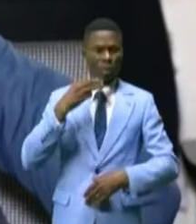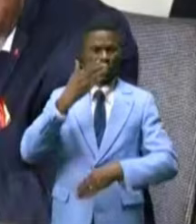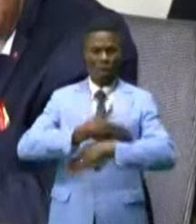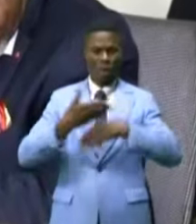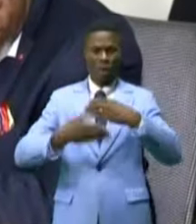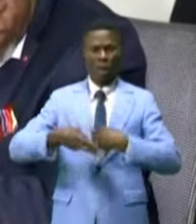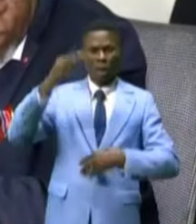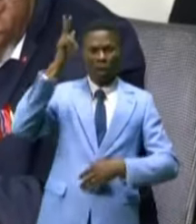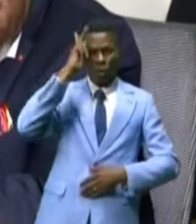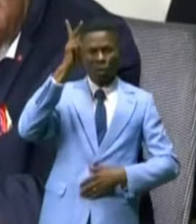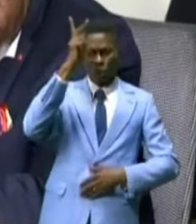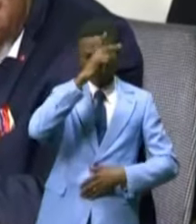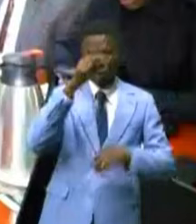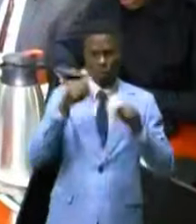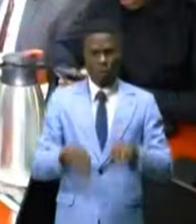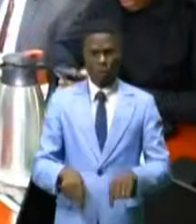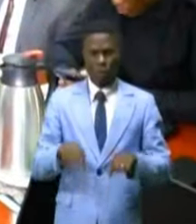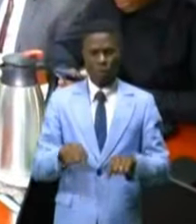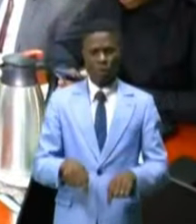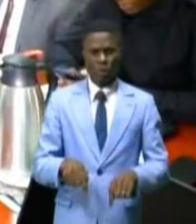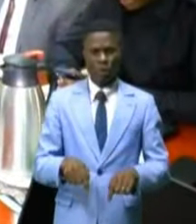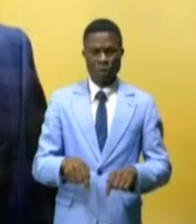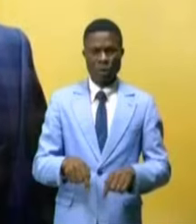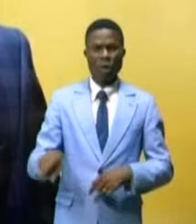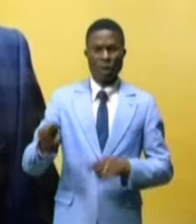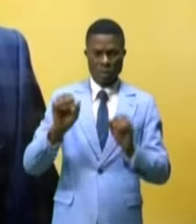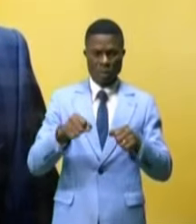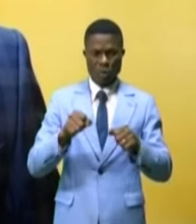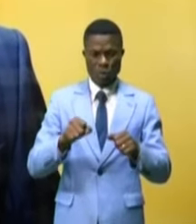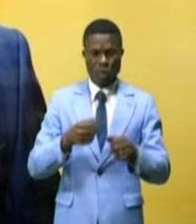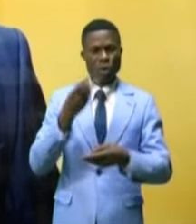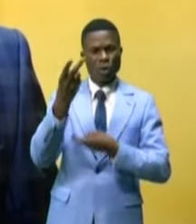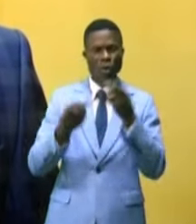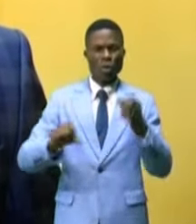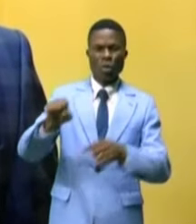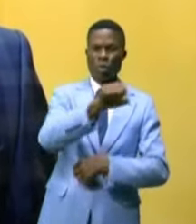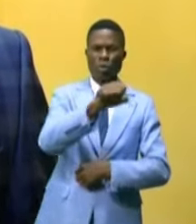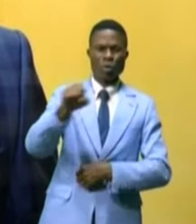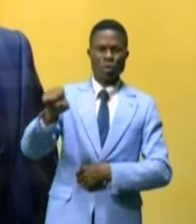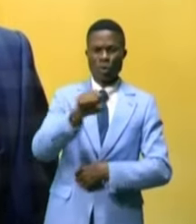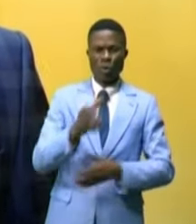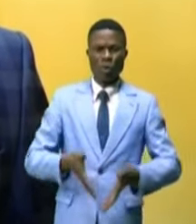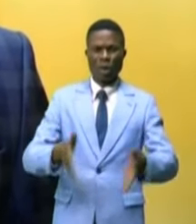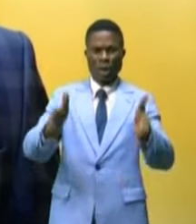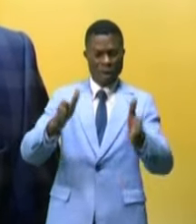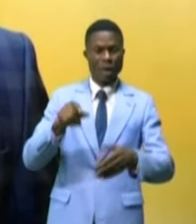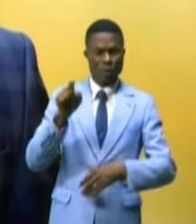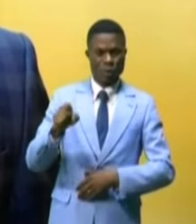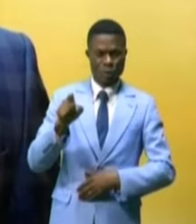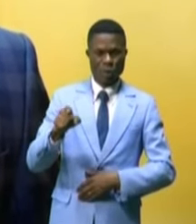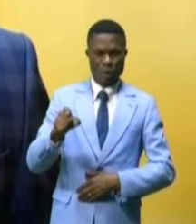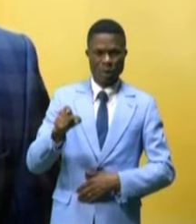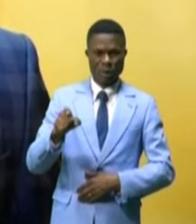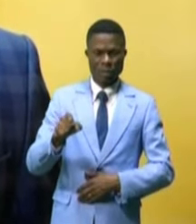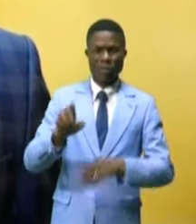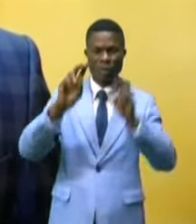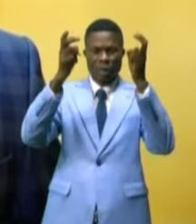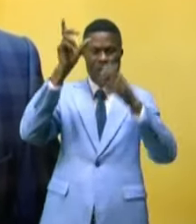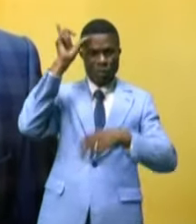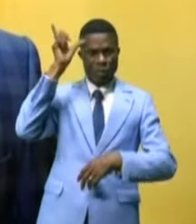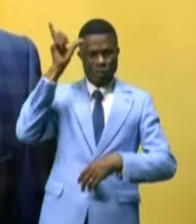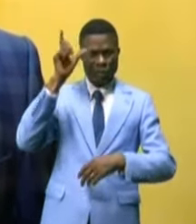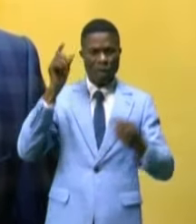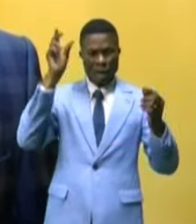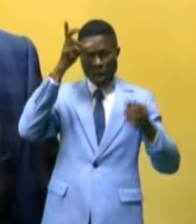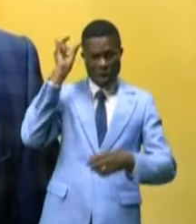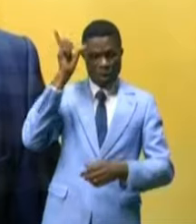du Haut-Katanga. Aujourd'hui, vous pouvez rouler sur la route Kasumbalesa à Lubumbashi et de Lubumbashi